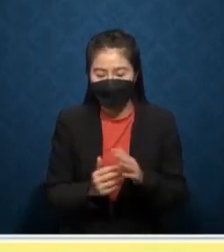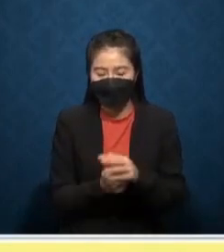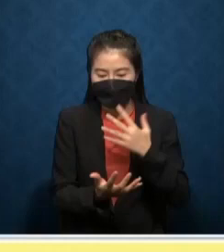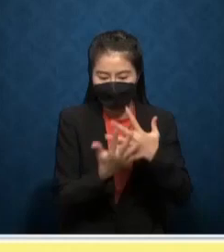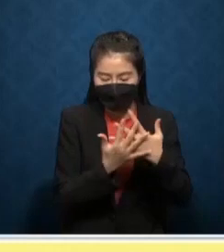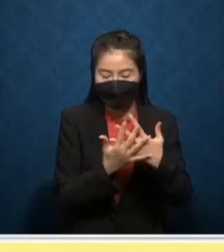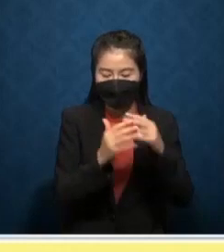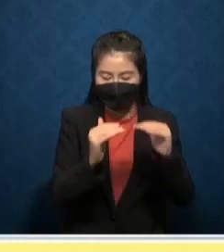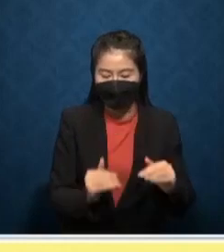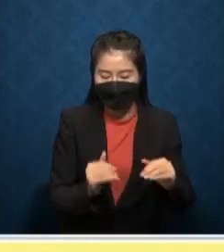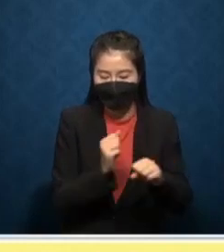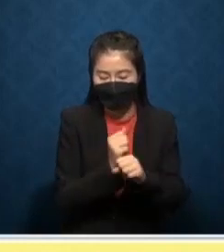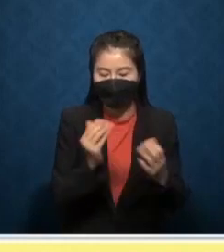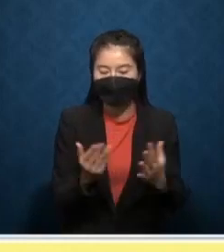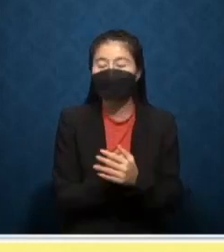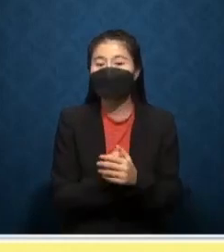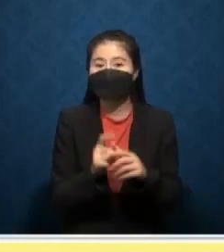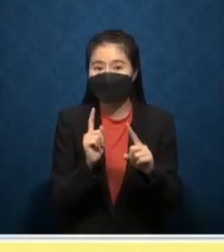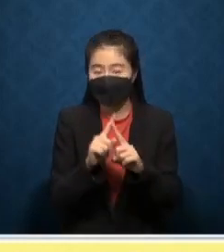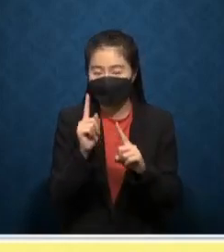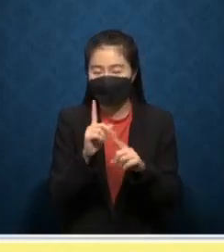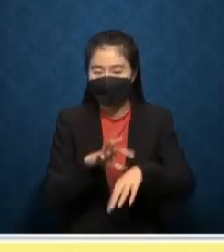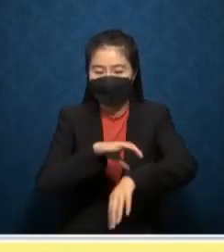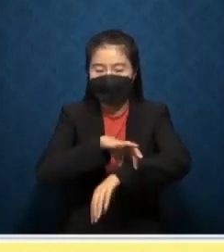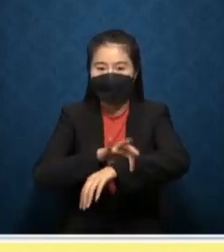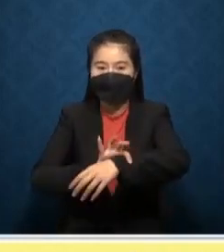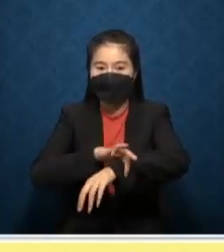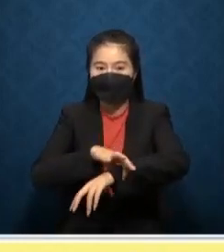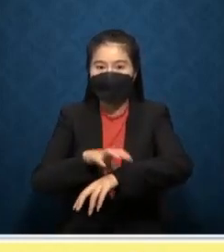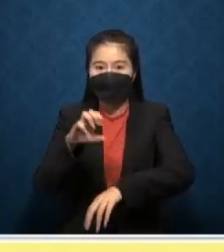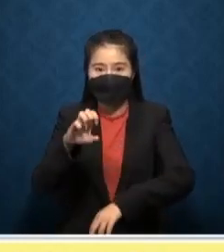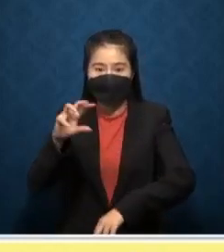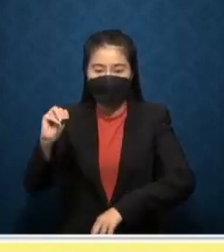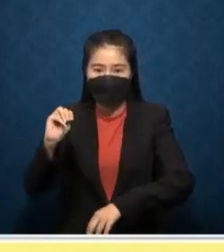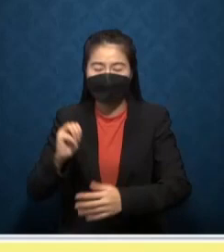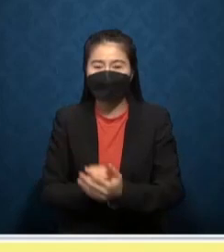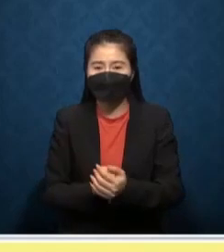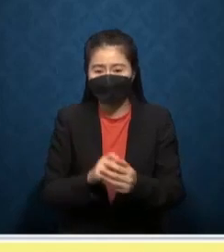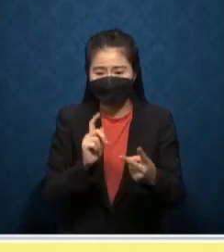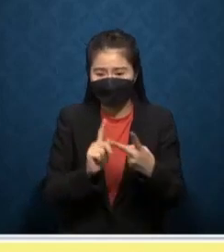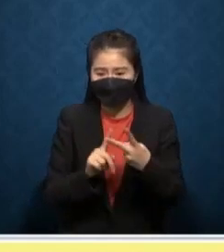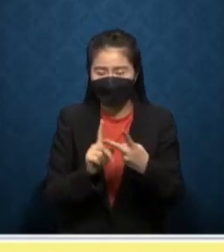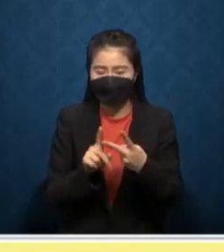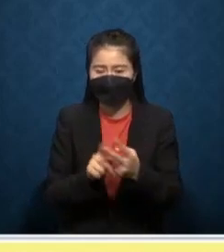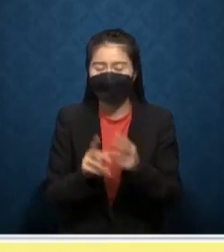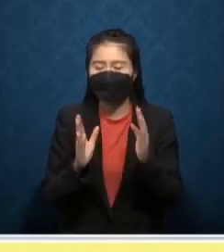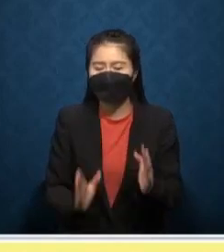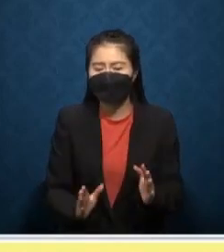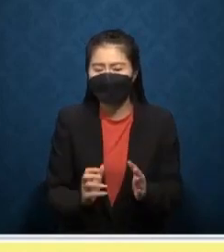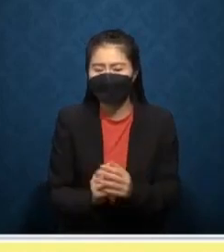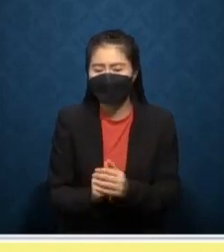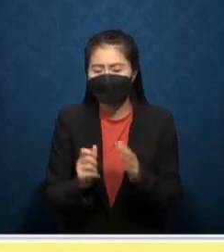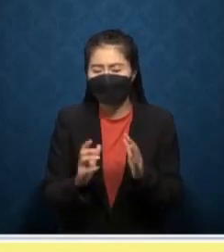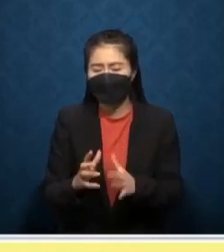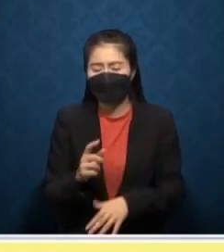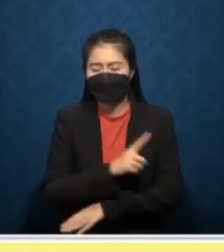ระเดท 1 E.E.M.ประเด็นที่ 2 เราขอพราชธานประเดที่ 3โปรกเราทั้งหาย ท่สมช